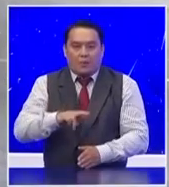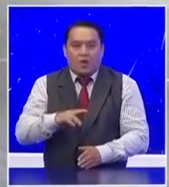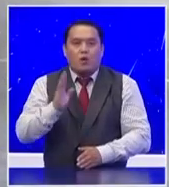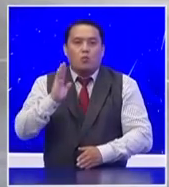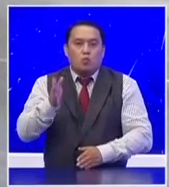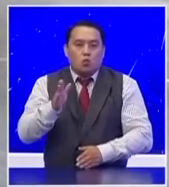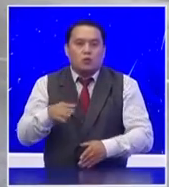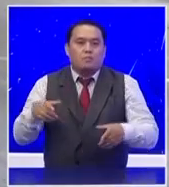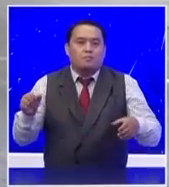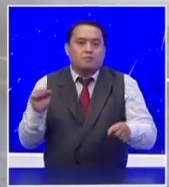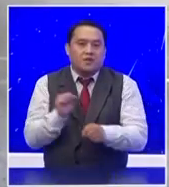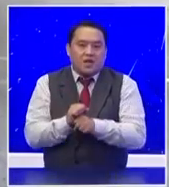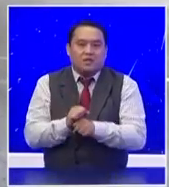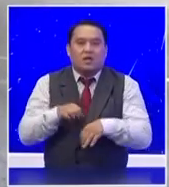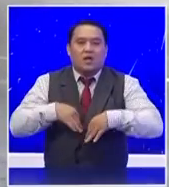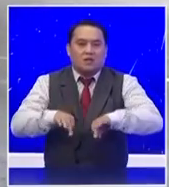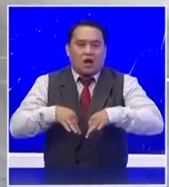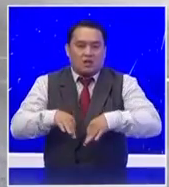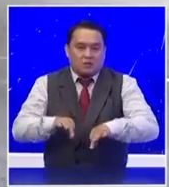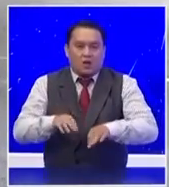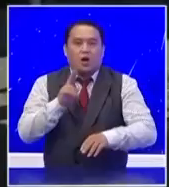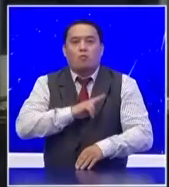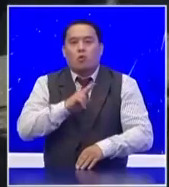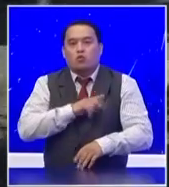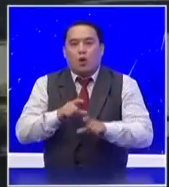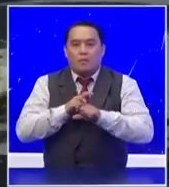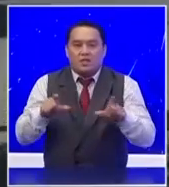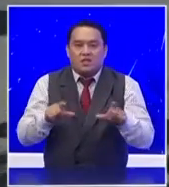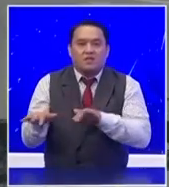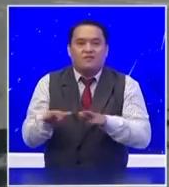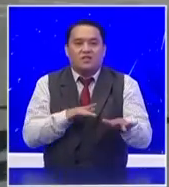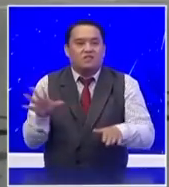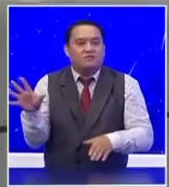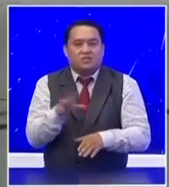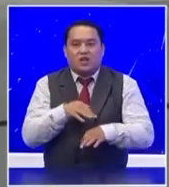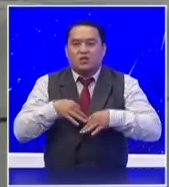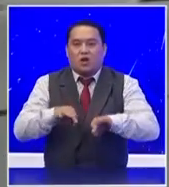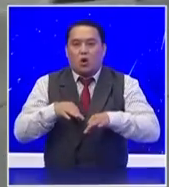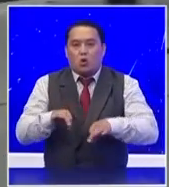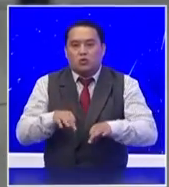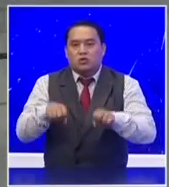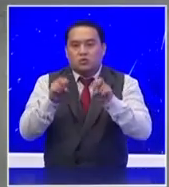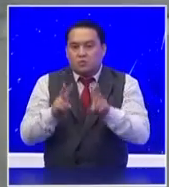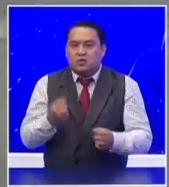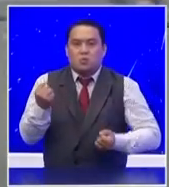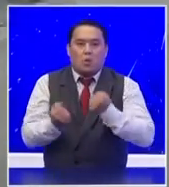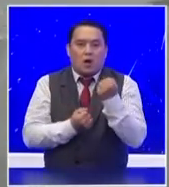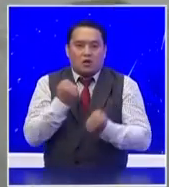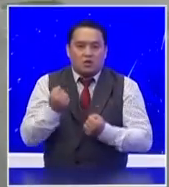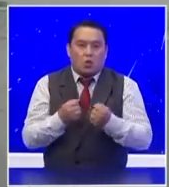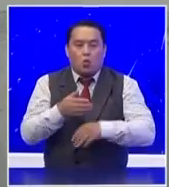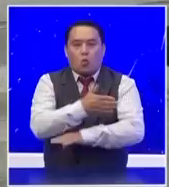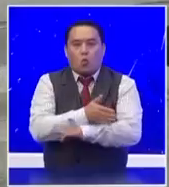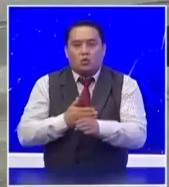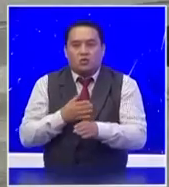То есть будет приостановлено движение общественного транспорта, работа объектов и движение всех видов транспорта, кроме спецмашин, на отрезках